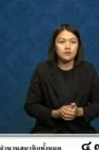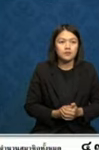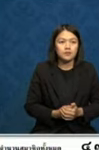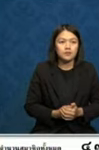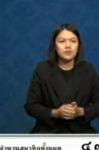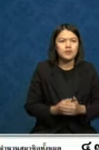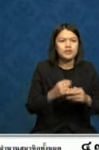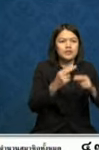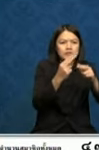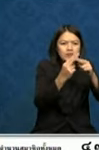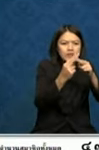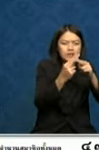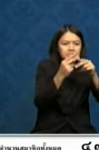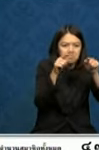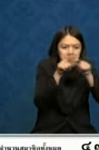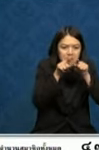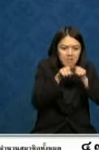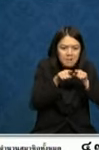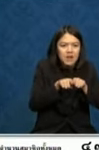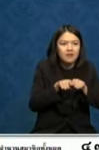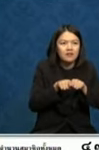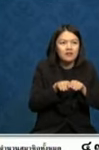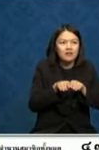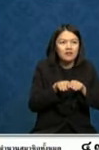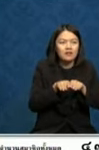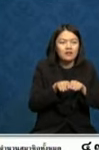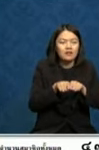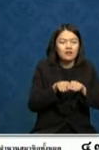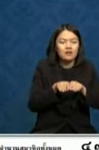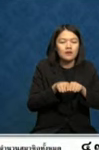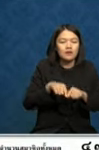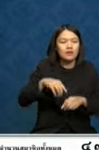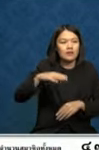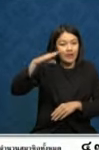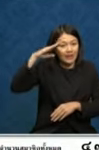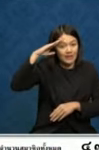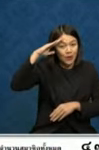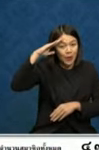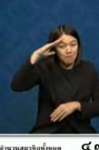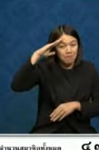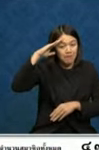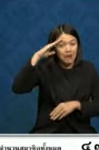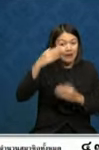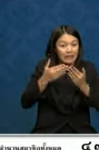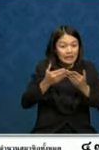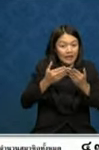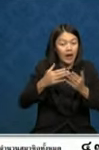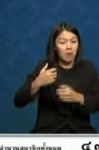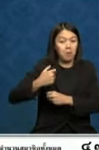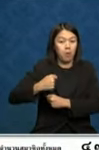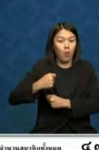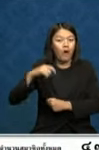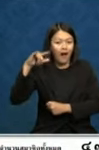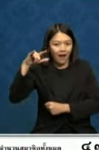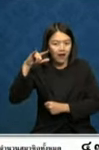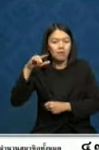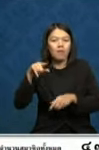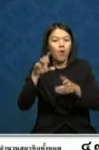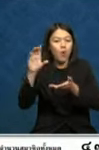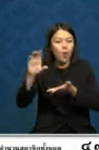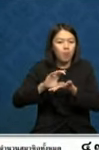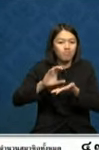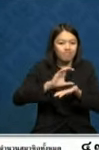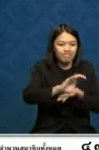ชื่อเดียวกันนะครับทั้ง3กองทัพก็คือทัพบกทัพเรือทัพอากาศได้รับงบประมาณมาเหมือนกันหมดนะ